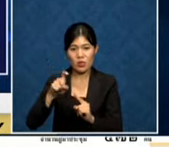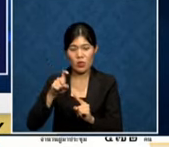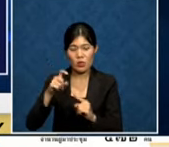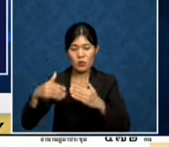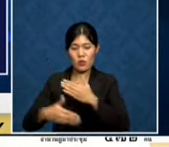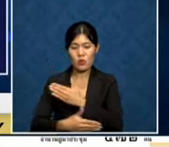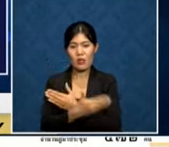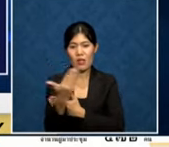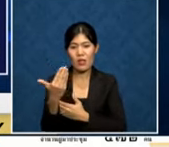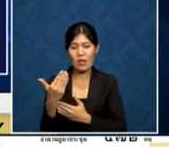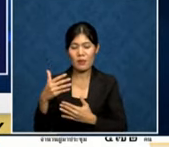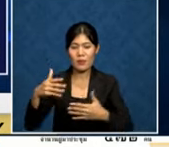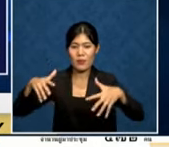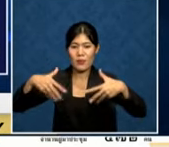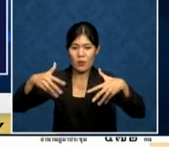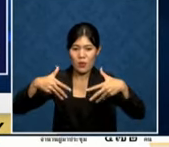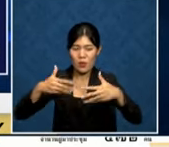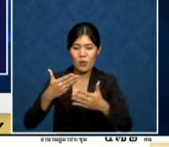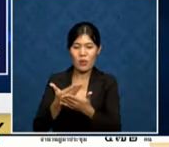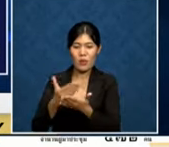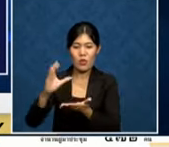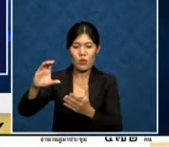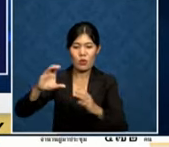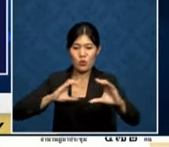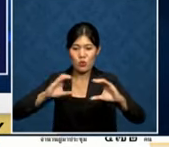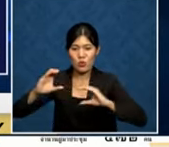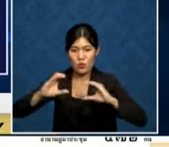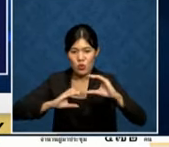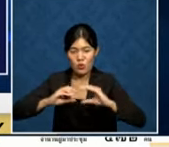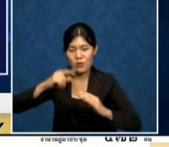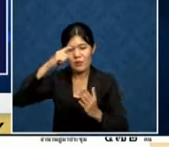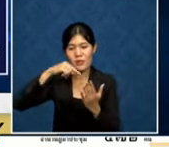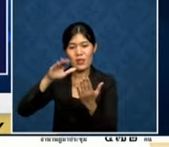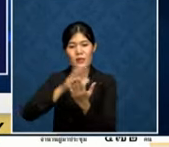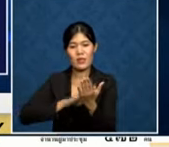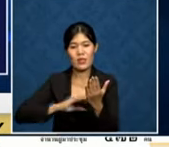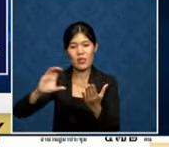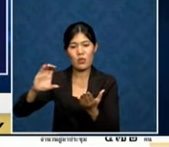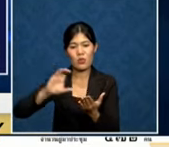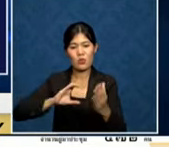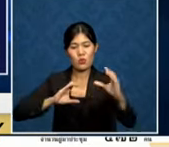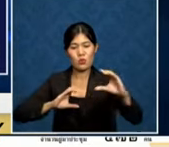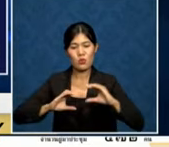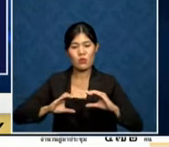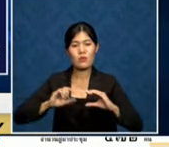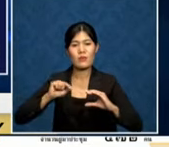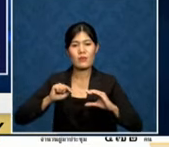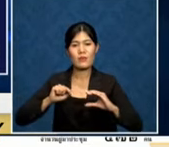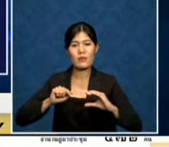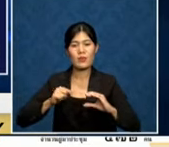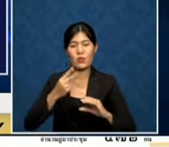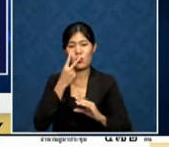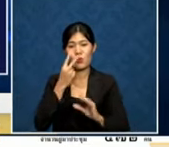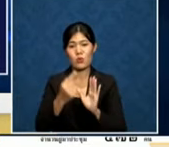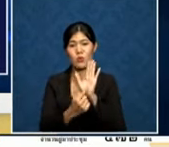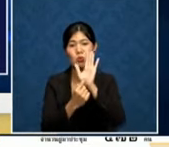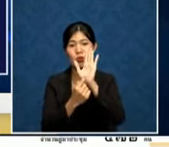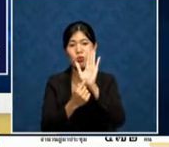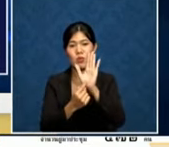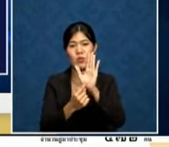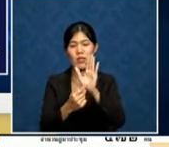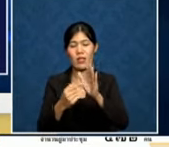ดูดเม็ดเงินจากนักลงทุนต่างประเทศเข้าสู่ในประเทศไทยครับถ้าเราไปดูเทรนด์ของนักลงทุนต่างชาติผ่านตัวเลข